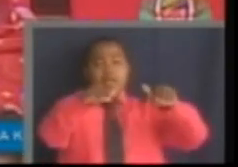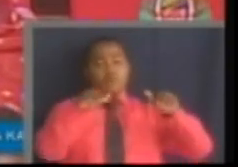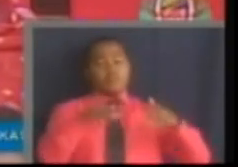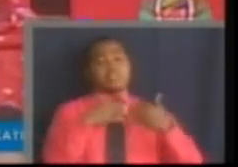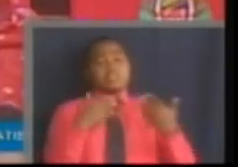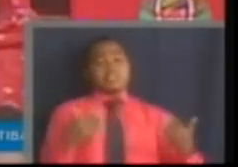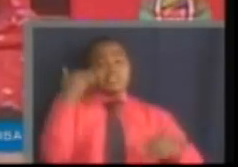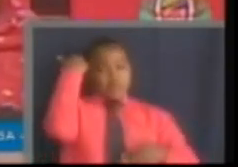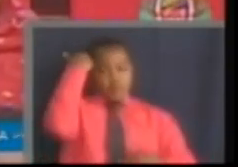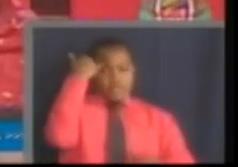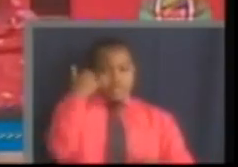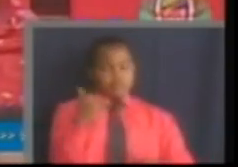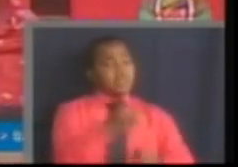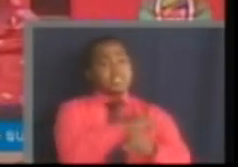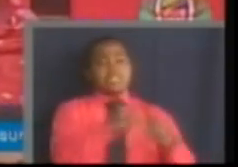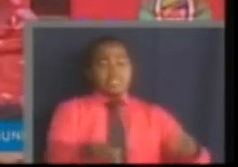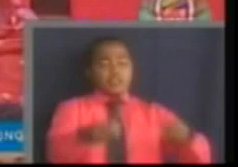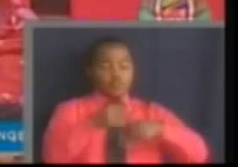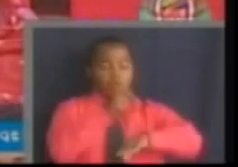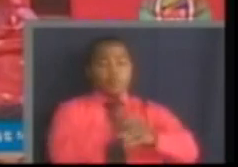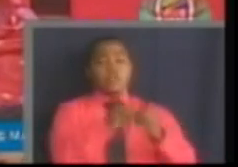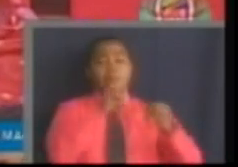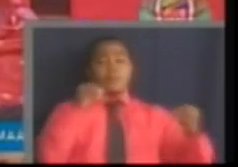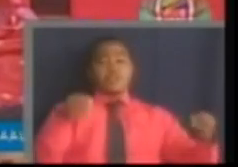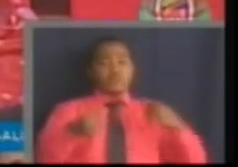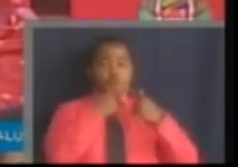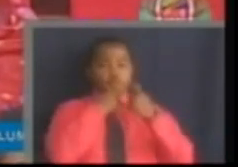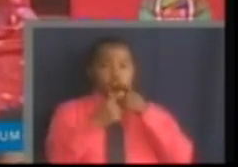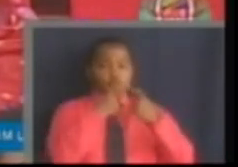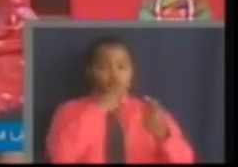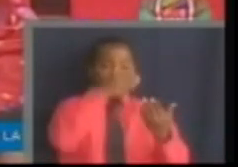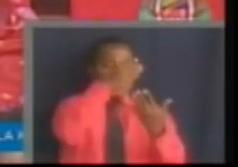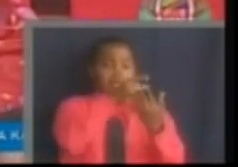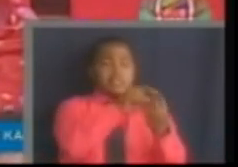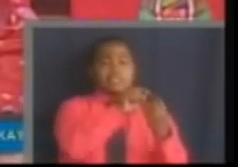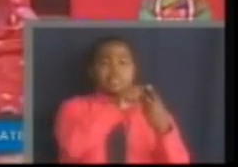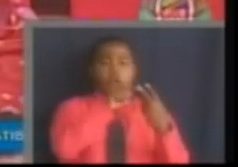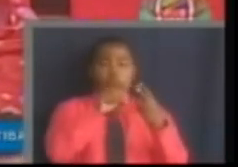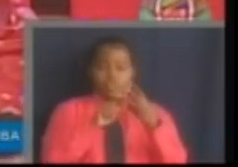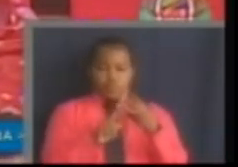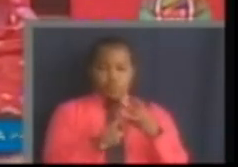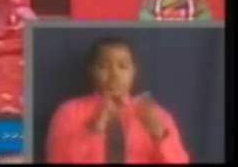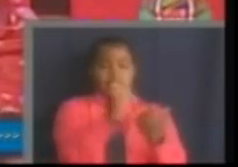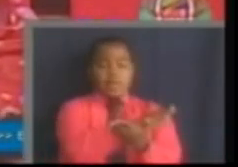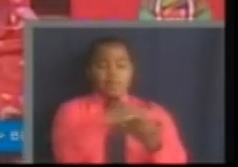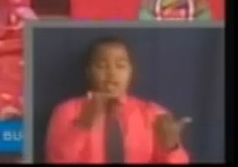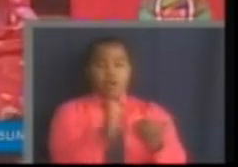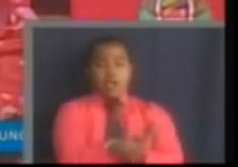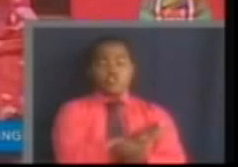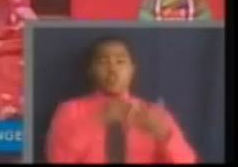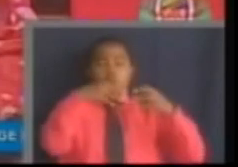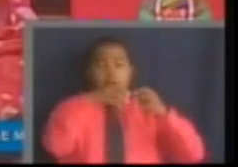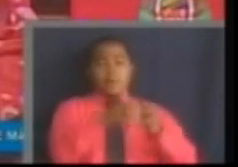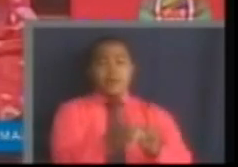mwenyekiti, sitaki kuchukua muda mrefu sana kuzungumza takwimu za mgawanyo wa kamati ya uongozi, chama gani kina